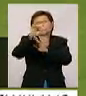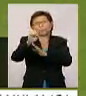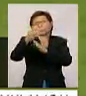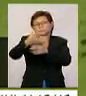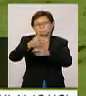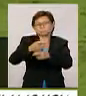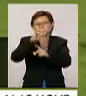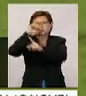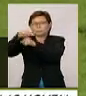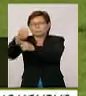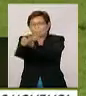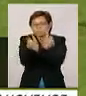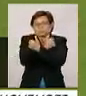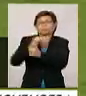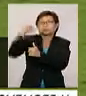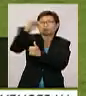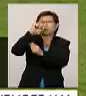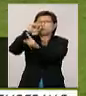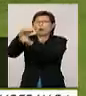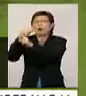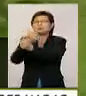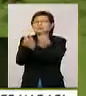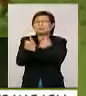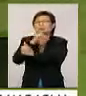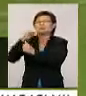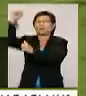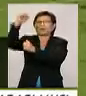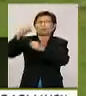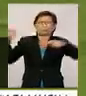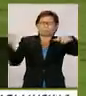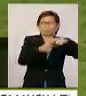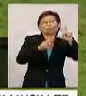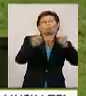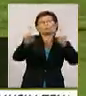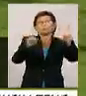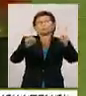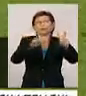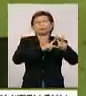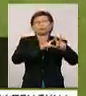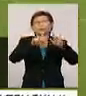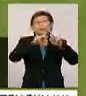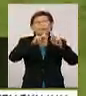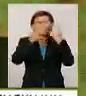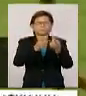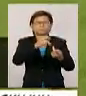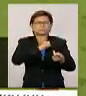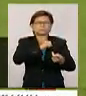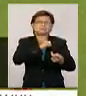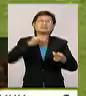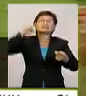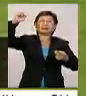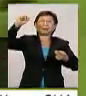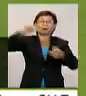selepas memperdayakan penjaga gol Sabah bagi menjadikan kedudukan berpihak kepada Perak 2-1. Ketua pasukan Sabah, Rawilson